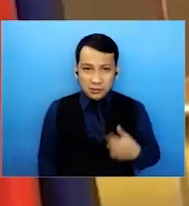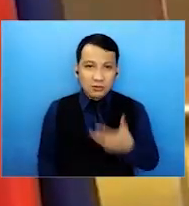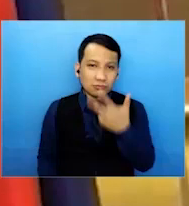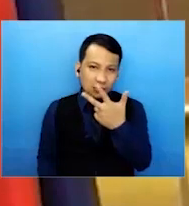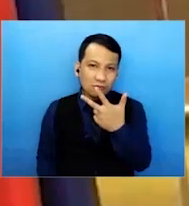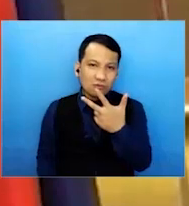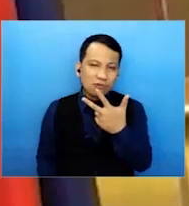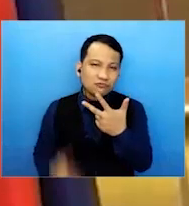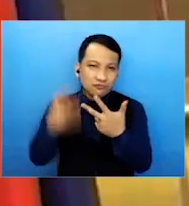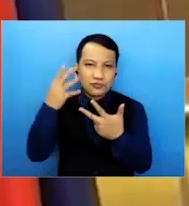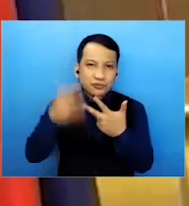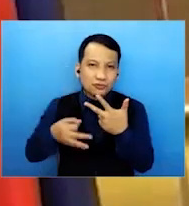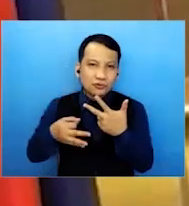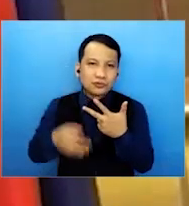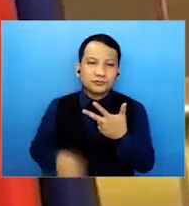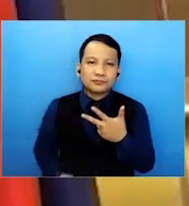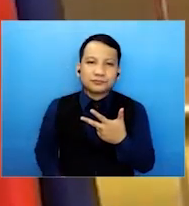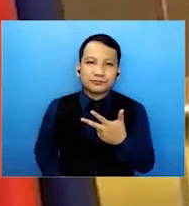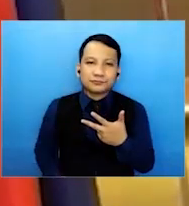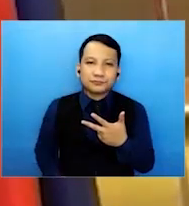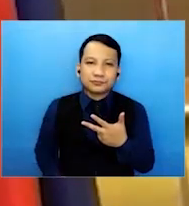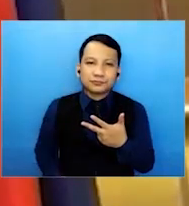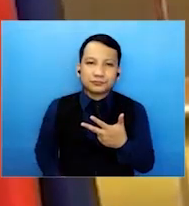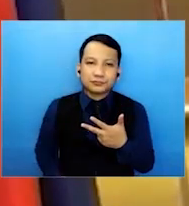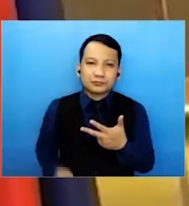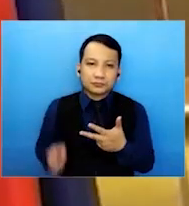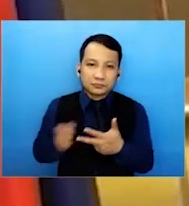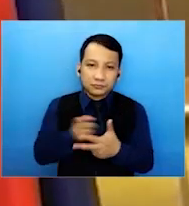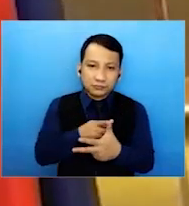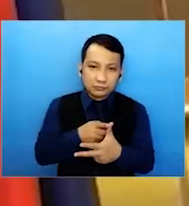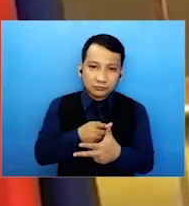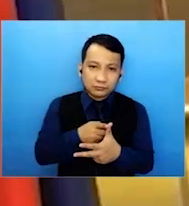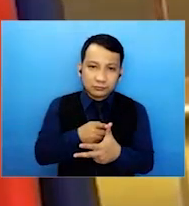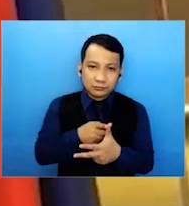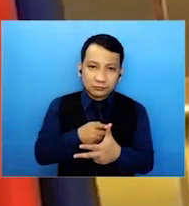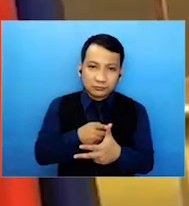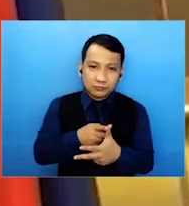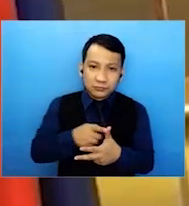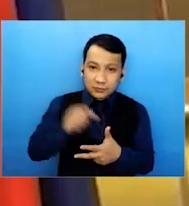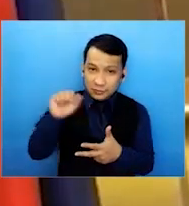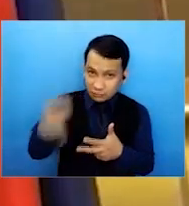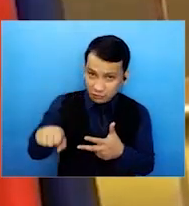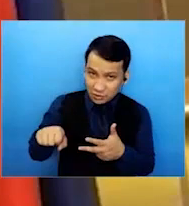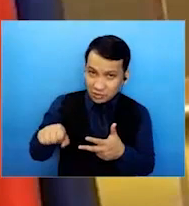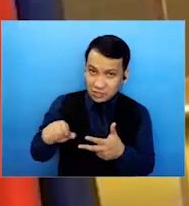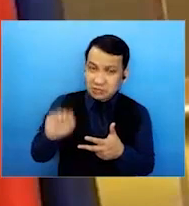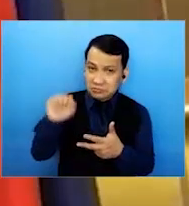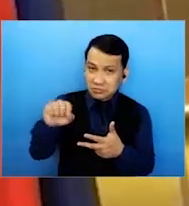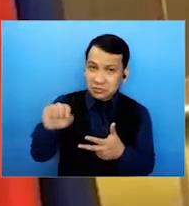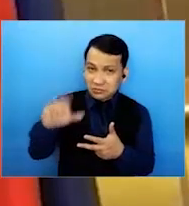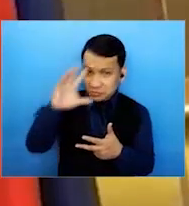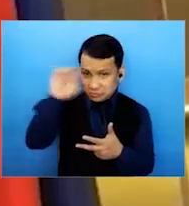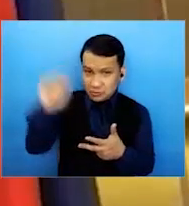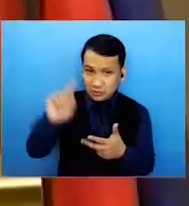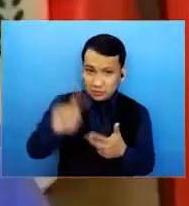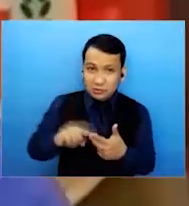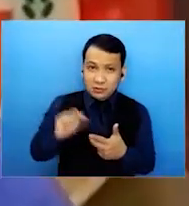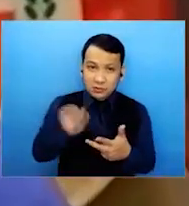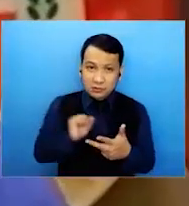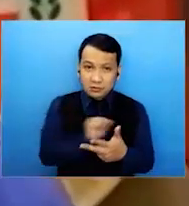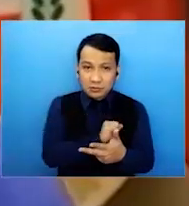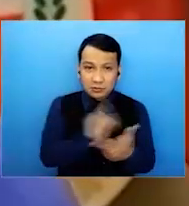ako nag-announce. Pwedeng tumakbo ako ng Pangulo, pwede akong tumakbo ng Senador,